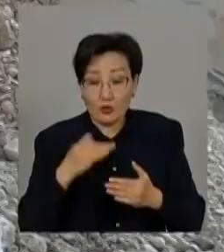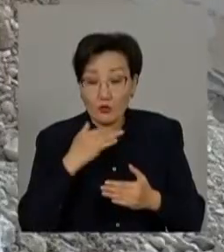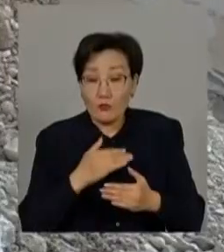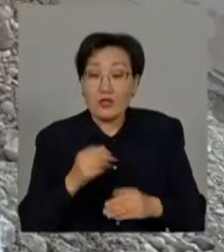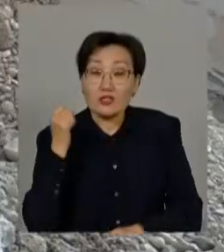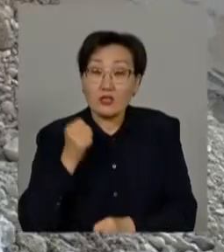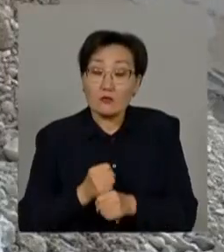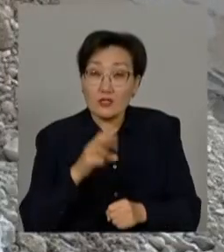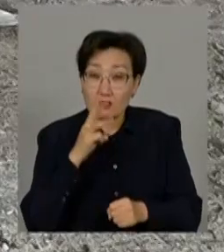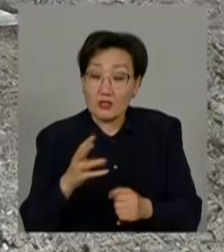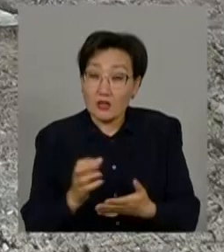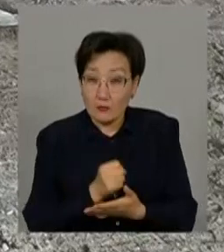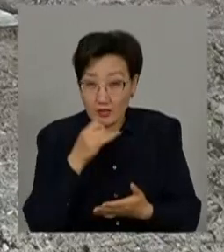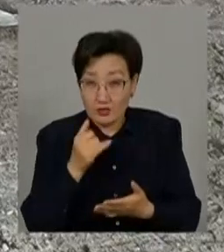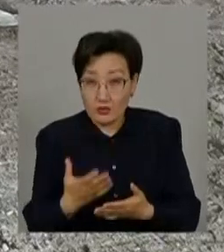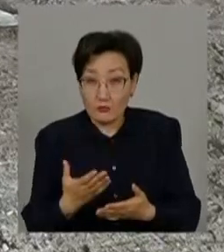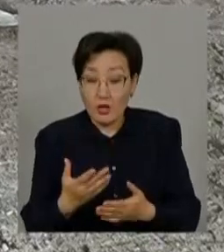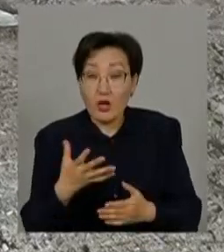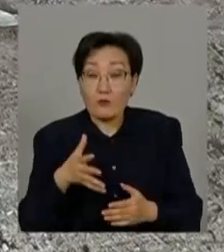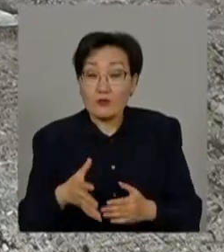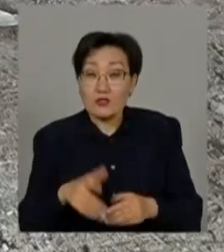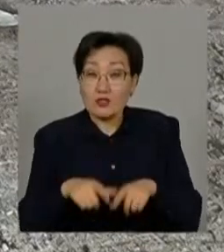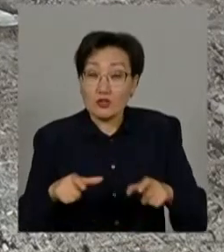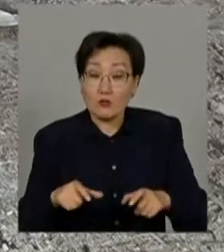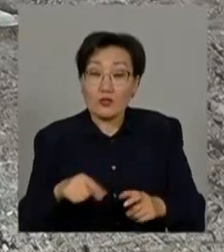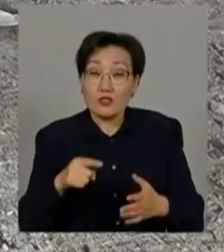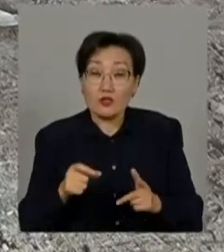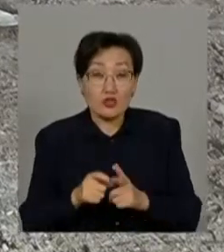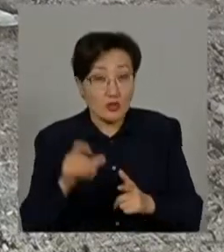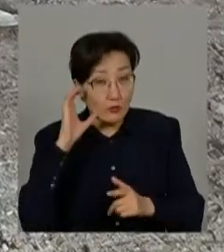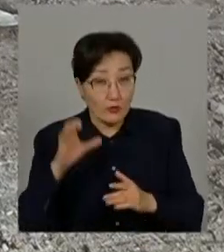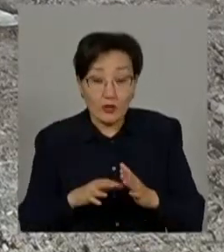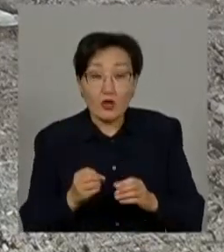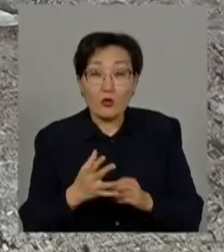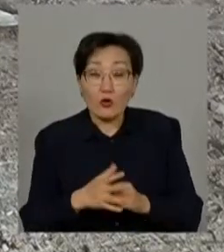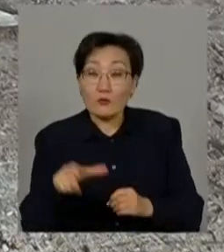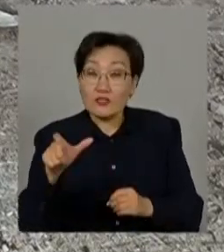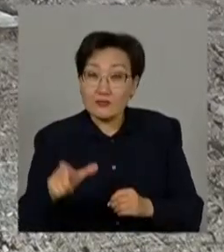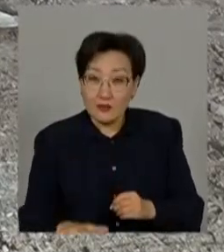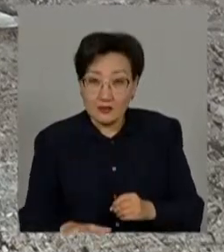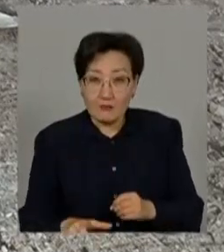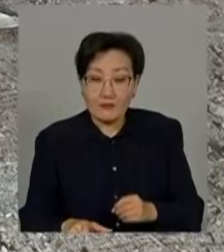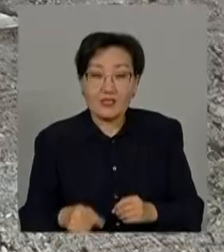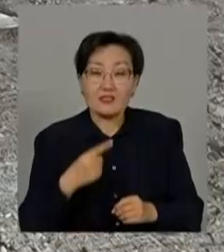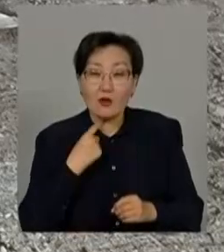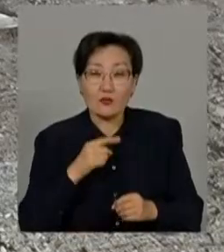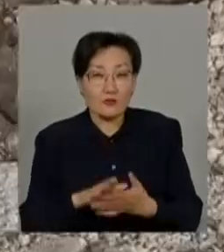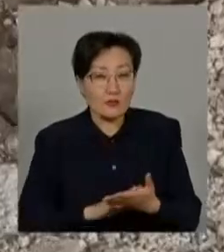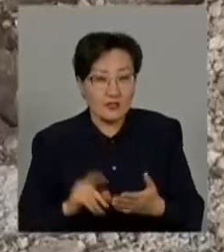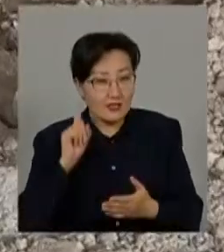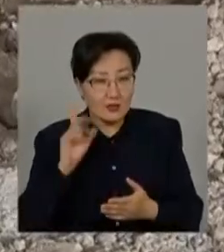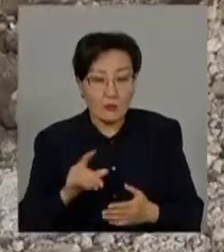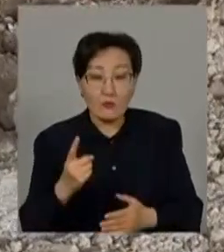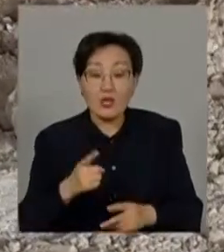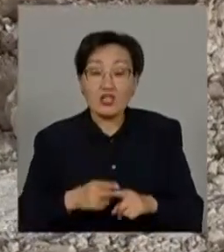жұмысшылар жалақыға жете алмай жүр. Олар 5000 тұрғынның сөзіне құлақ аспағандар, 15 адамның үнін тіпті естімейді дейді. Бізге 1,5